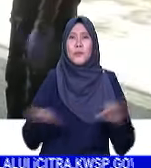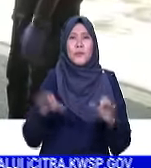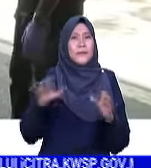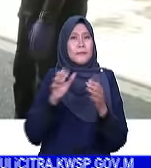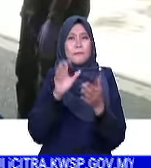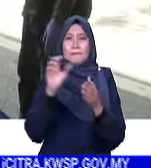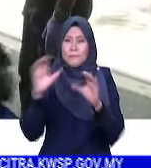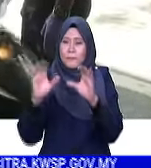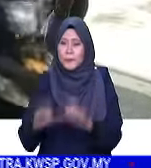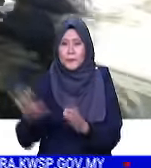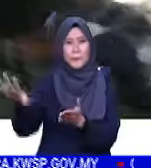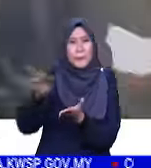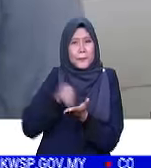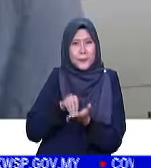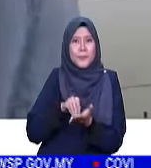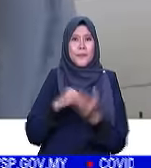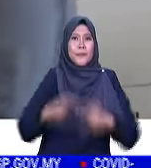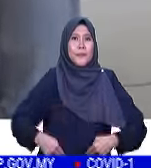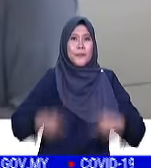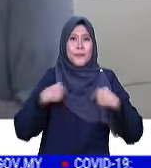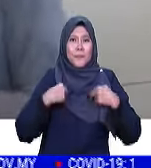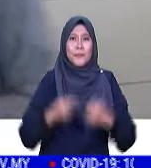mengadaptasi kehidupan.